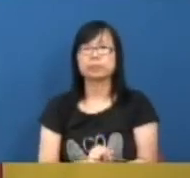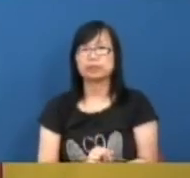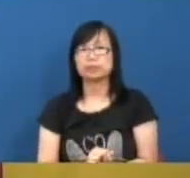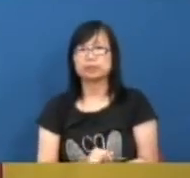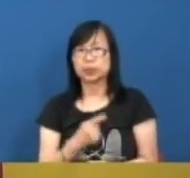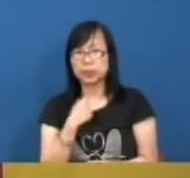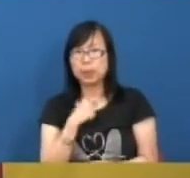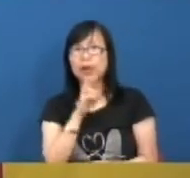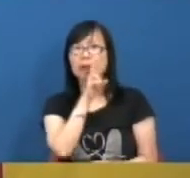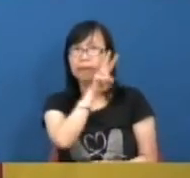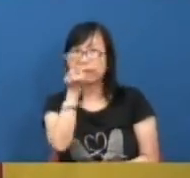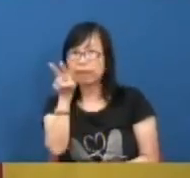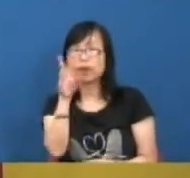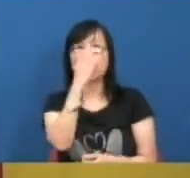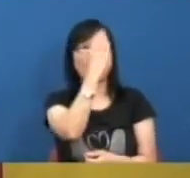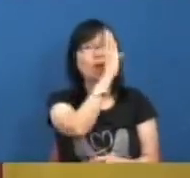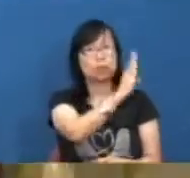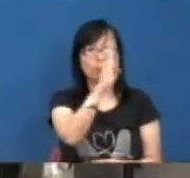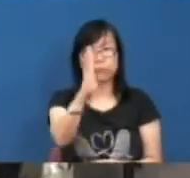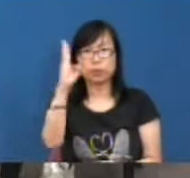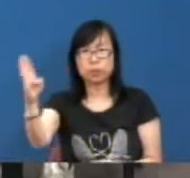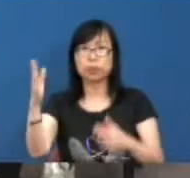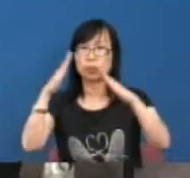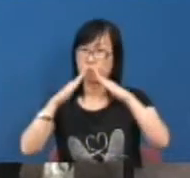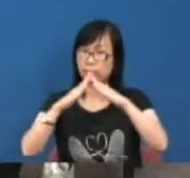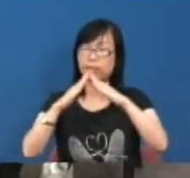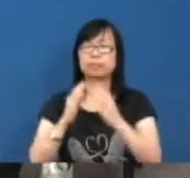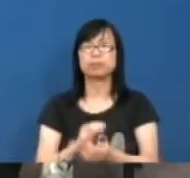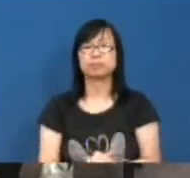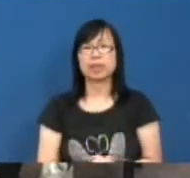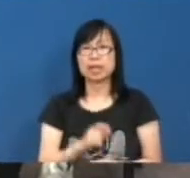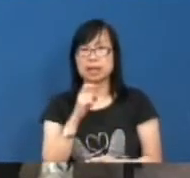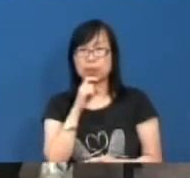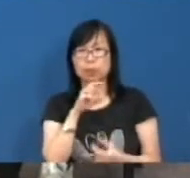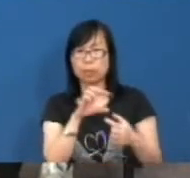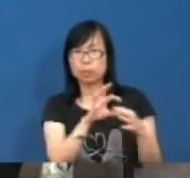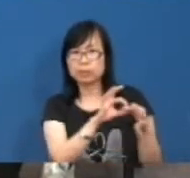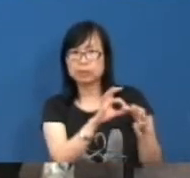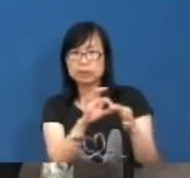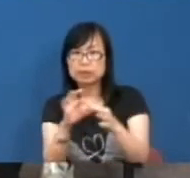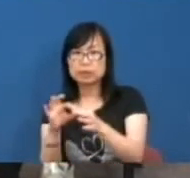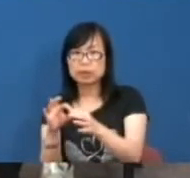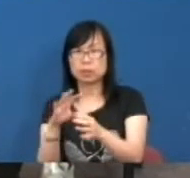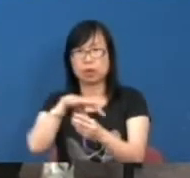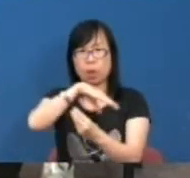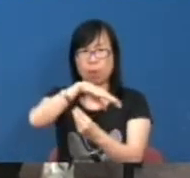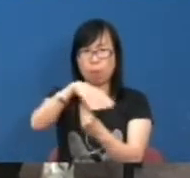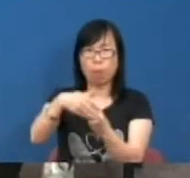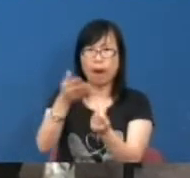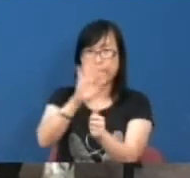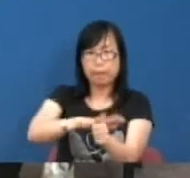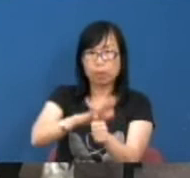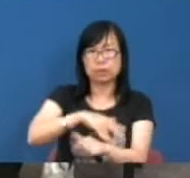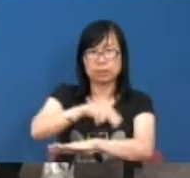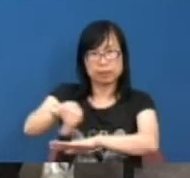嘅圖書館啦。 係 嚇，佢譬如涉及佢哋一啲環保嘅一啲咁嘅設施